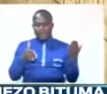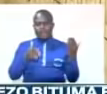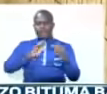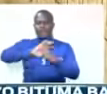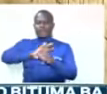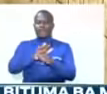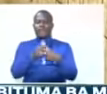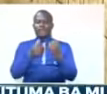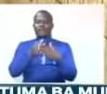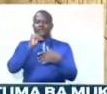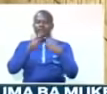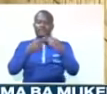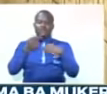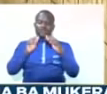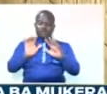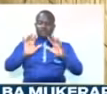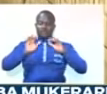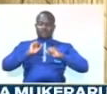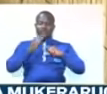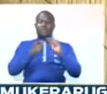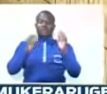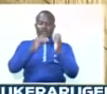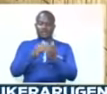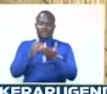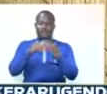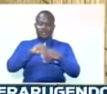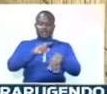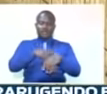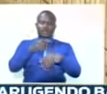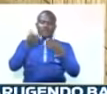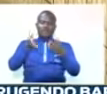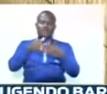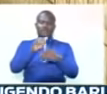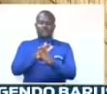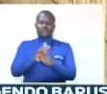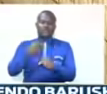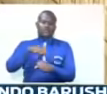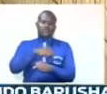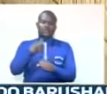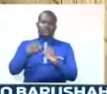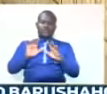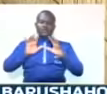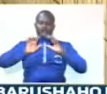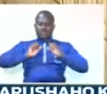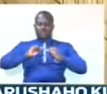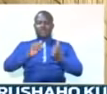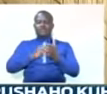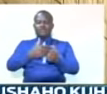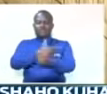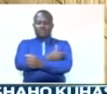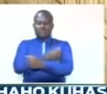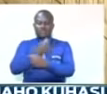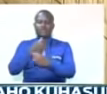COVID atakomeza kuyirinda ariko mu gihe igihara ari nyinshi tugomba kwirinda nyine twara nikingize